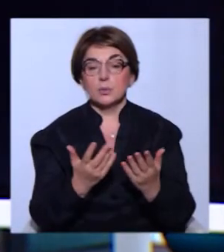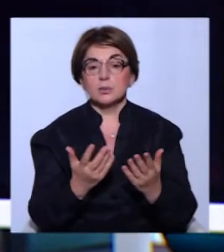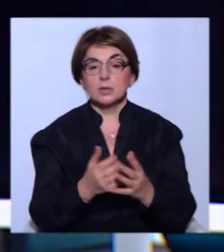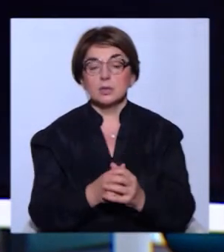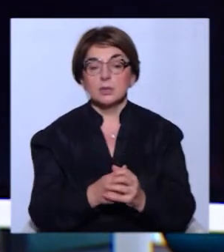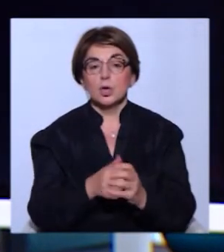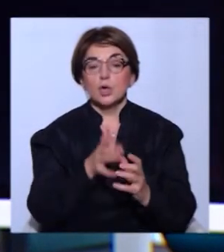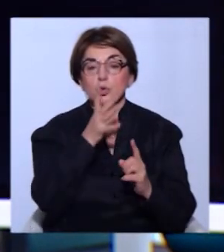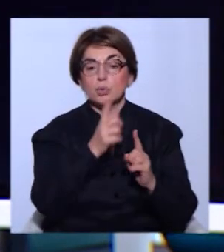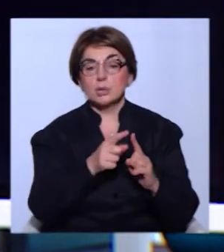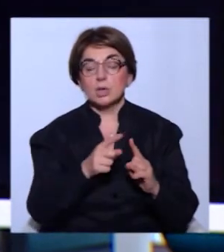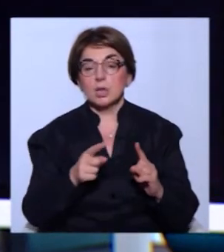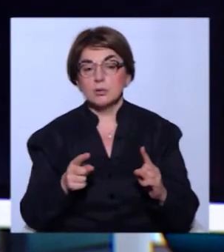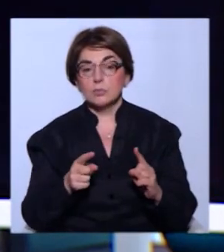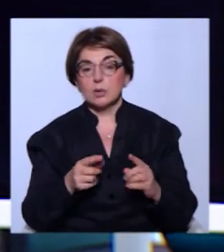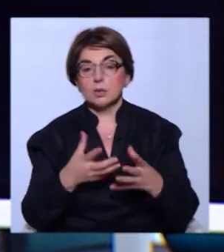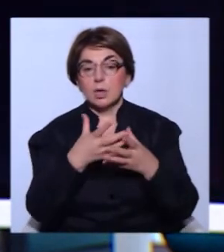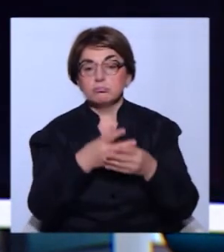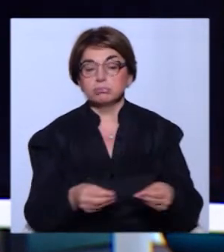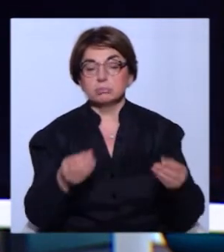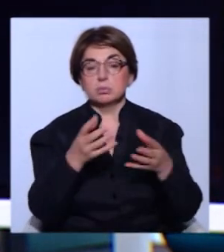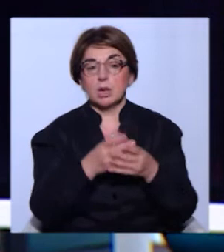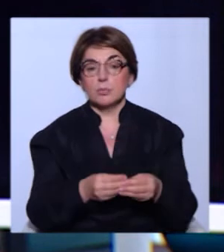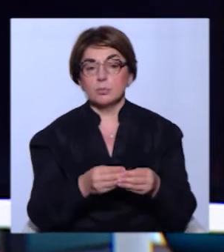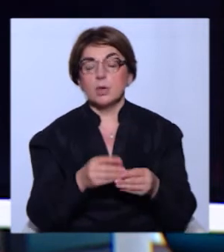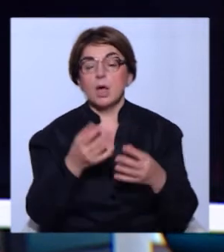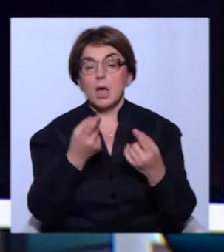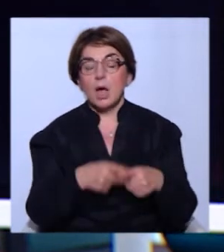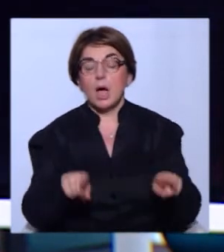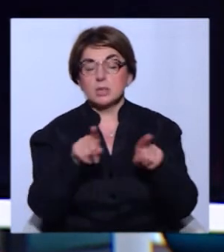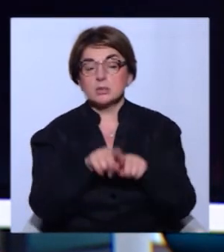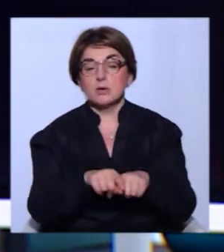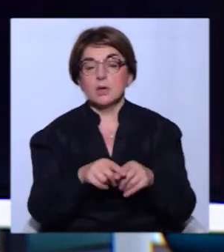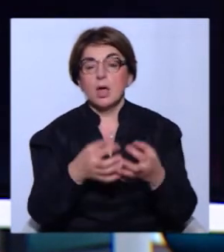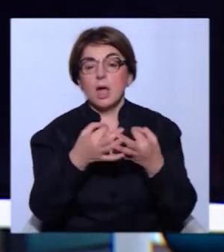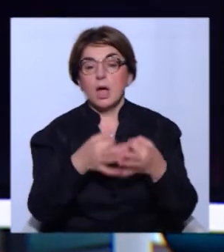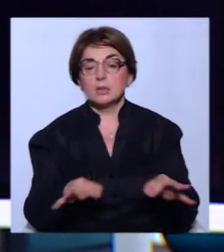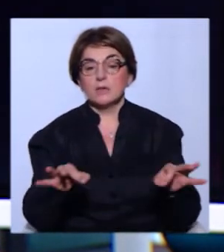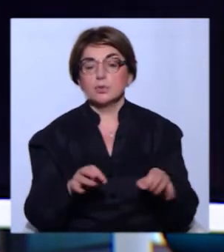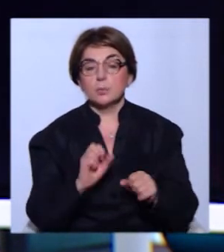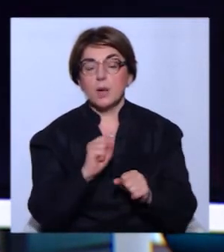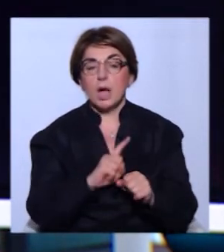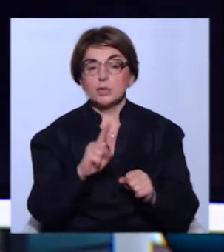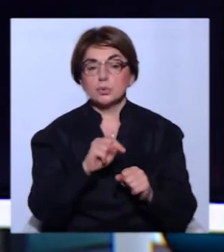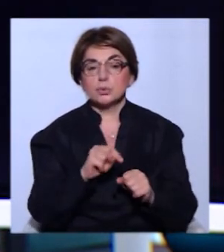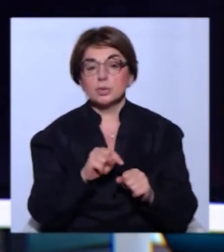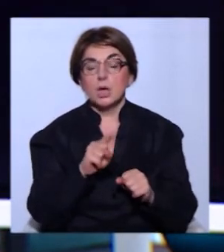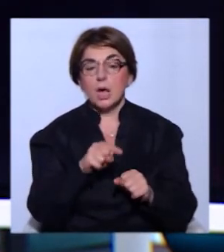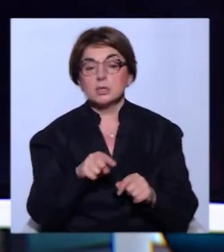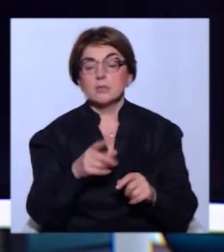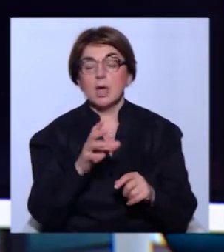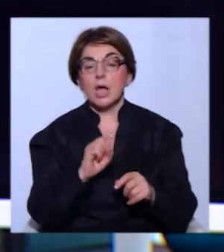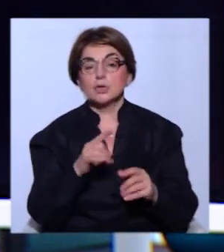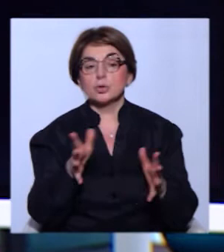რომელთა დროთა განმავლობაში გამოფიტვა ასევე ათავისუფლებს აზოტს. და გარდა ამისა, ეს